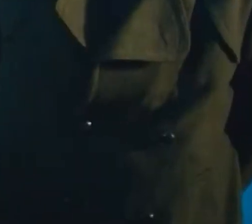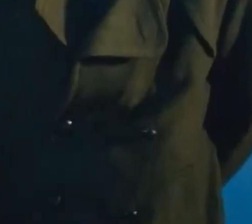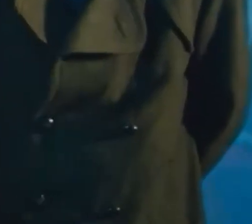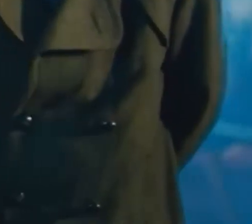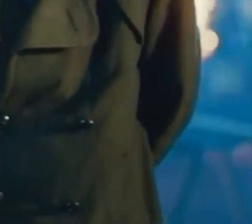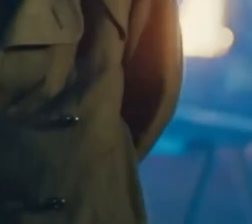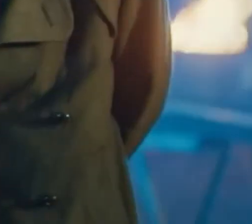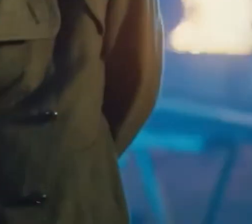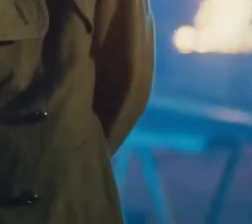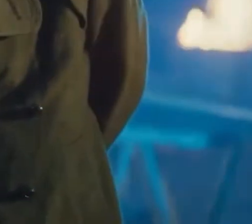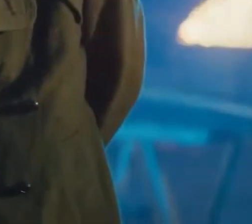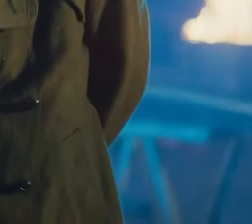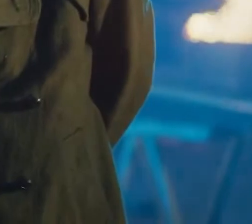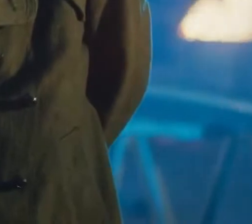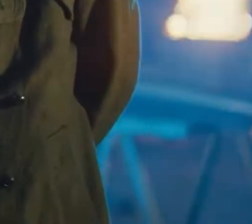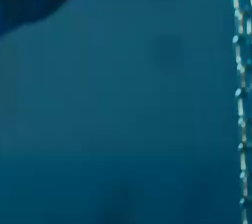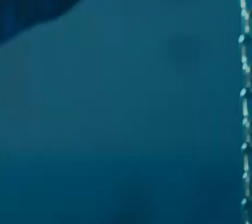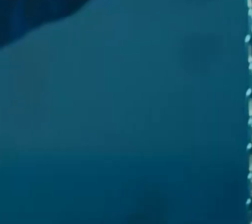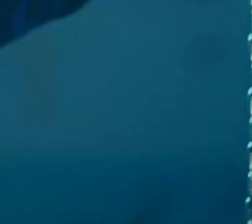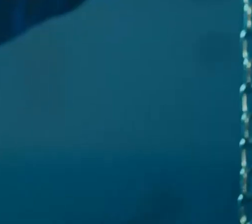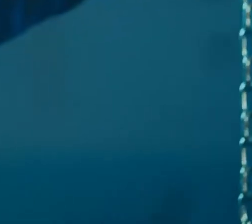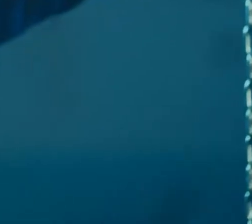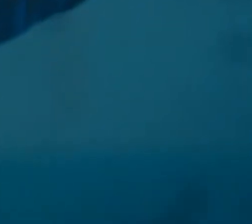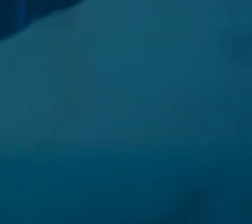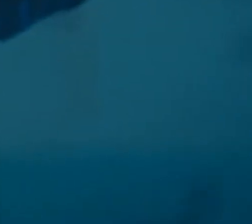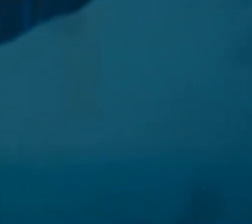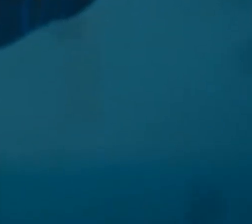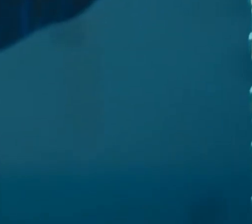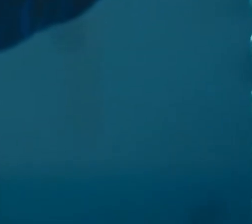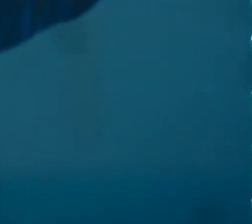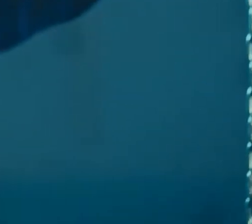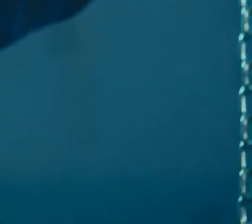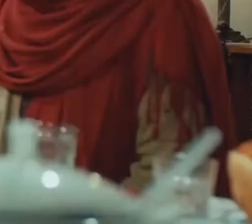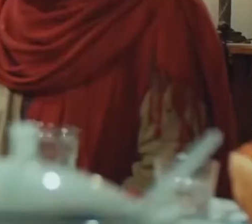Selim acı içinde ayakta duramıyor. Zincirlere bağlı kolundan sallanarak bıraktı kendini.